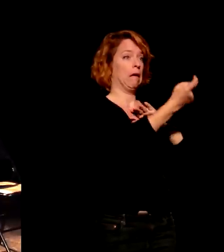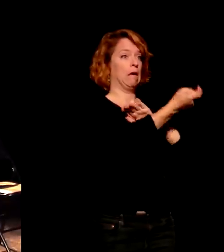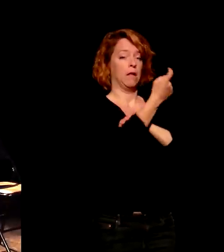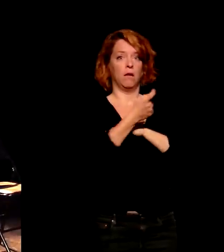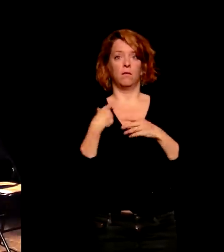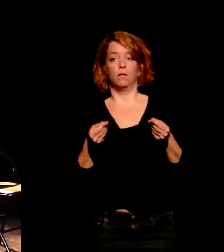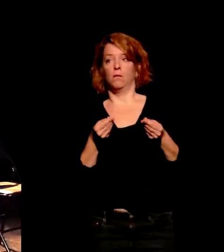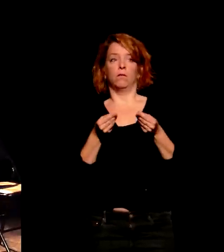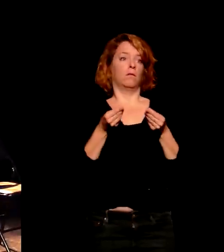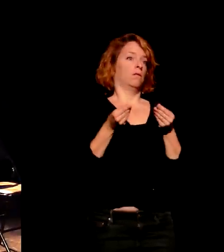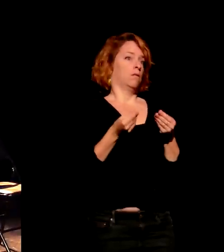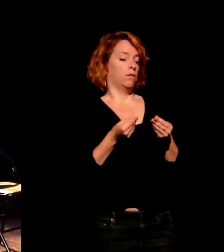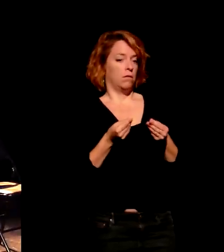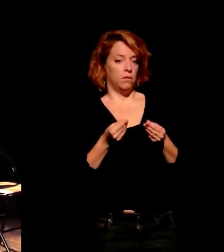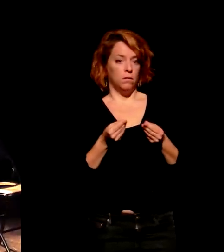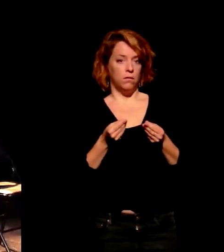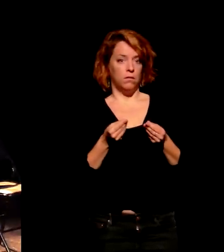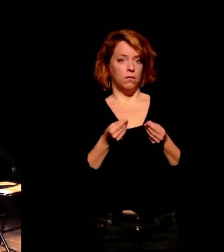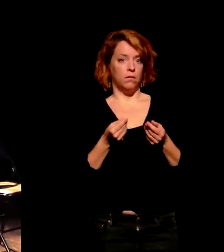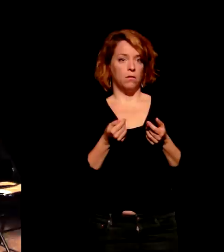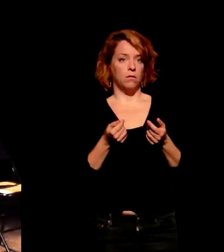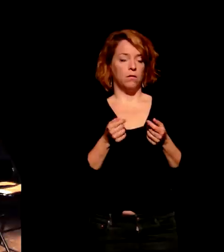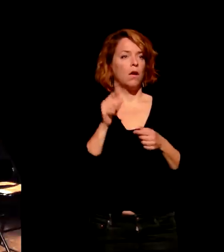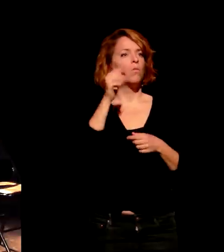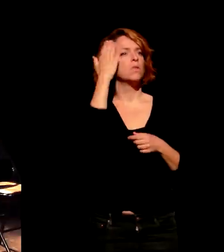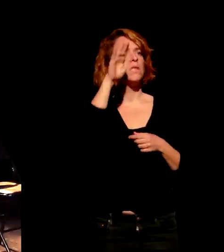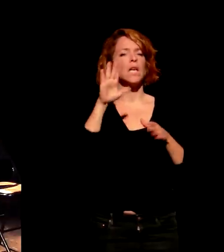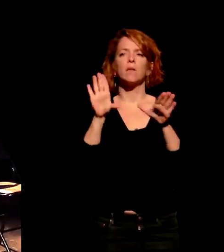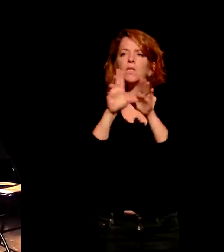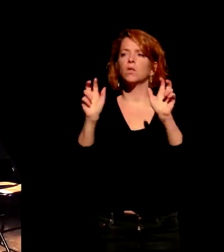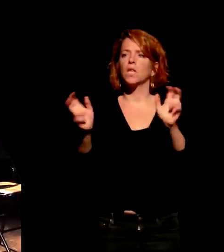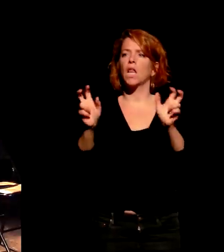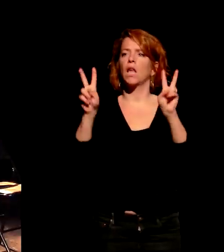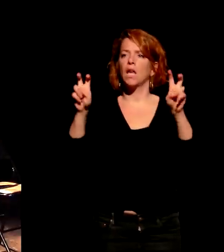ok. Un peu Vie ma vie. Vous voyez l'émission Vie ma vie.